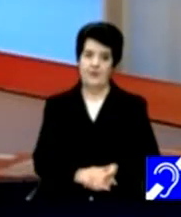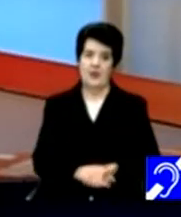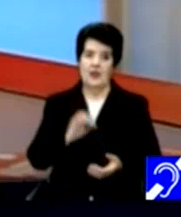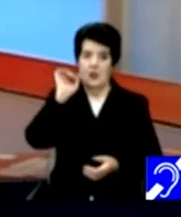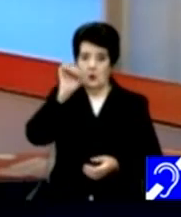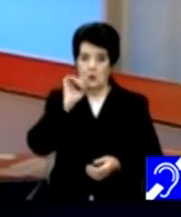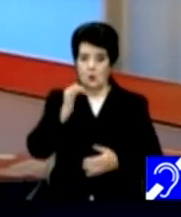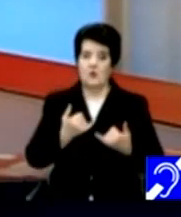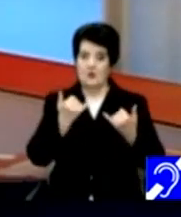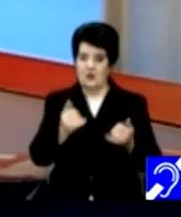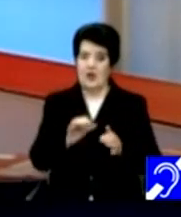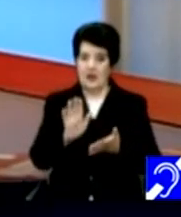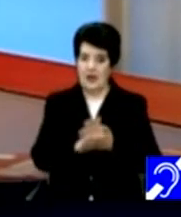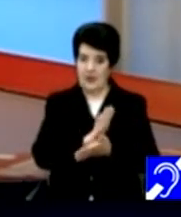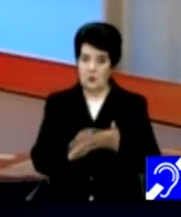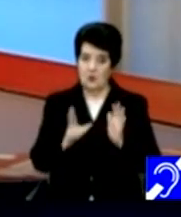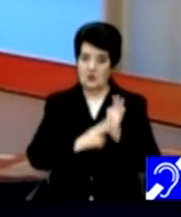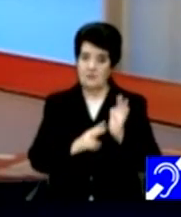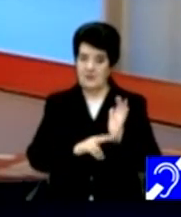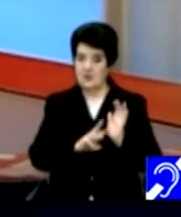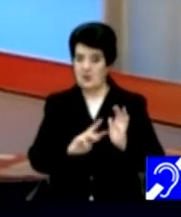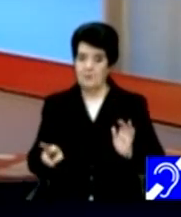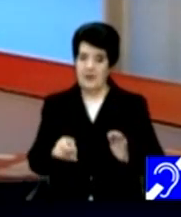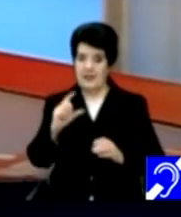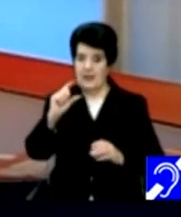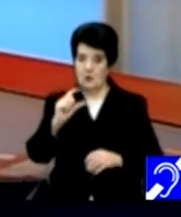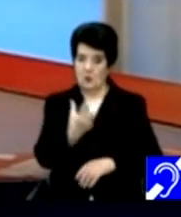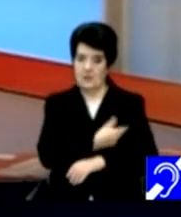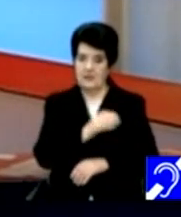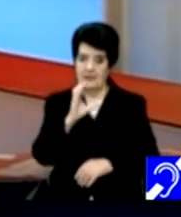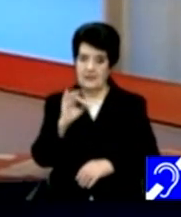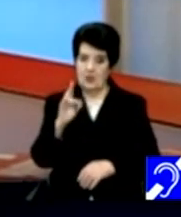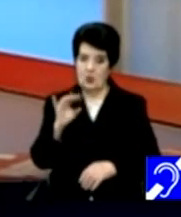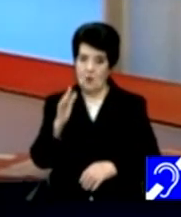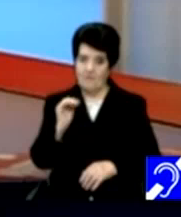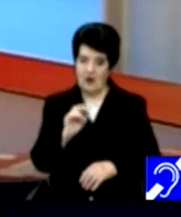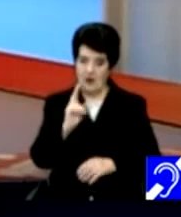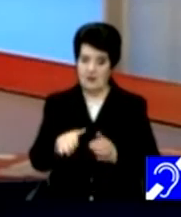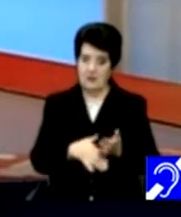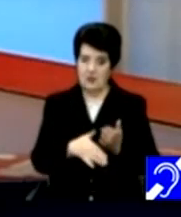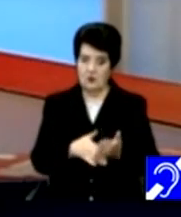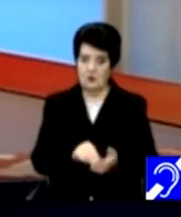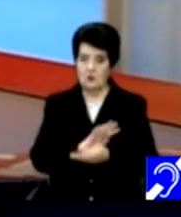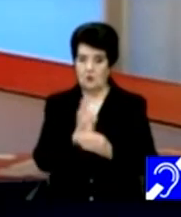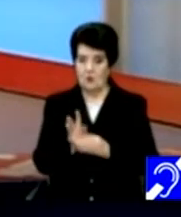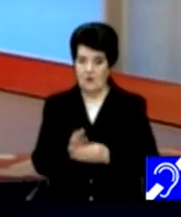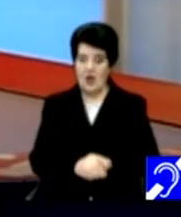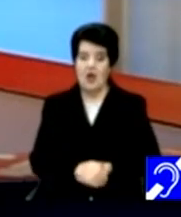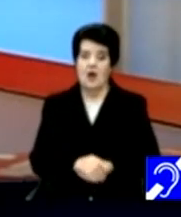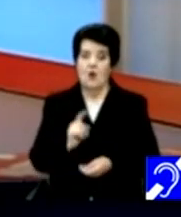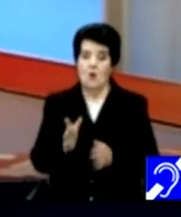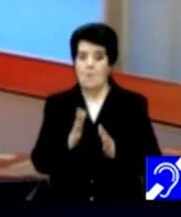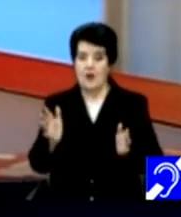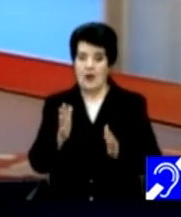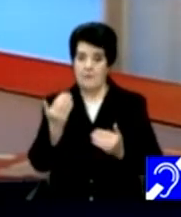Turcia a oferit gratuit Republicii Moldova 70.000 de doze de vaccin Sinovac pentru a ajuta în lupta cu noul coronavirus. O mare